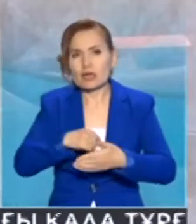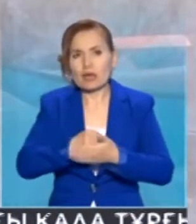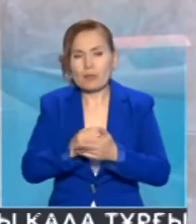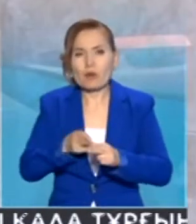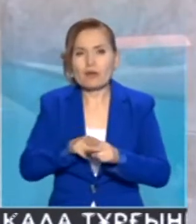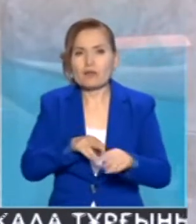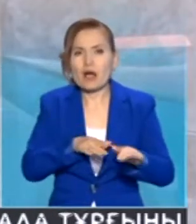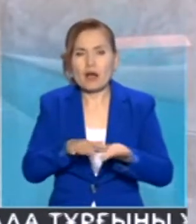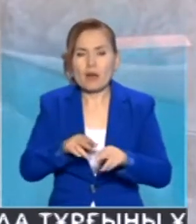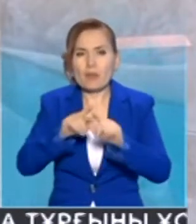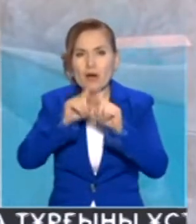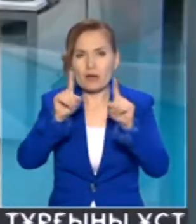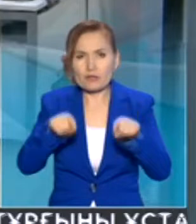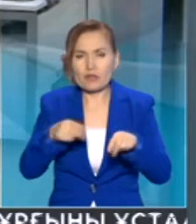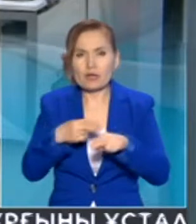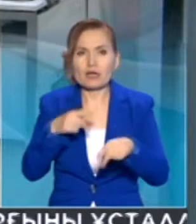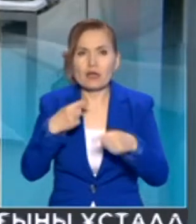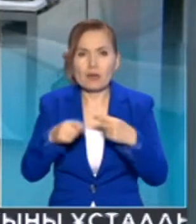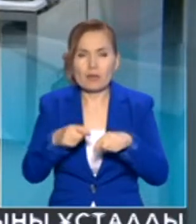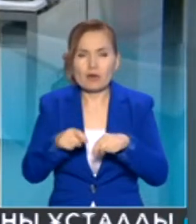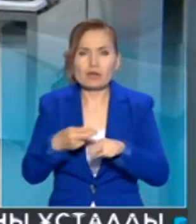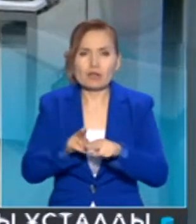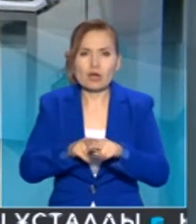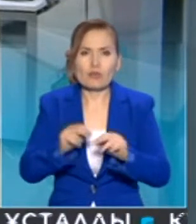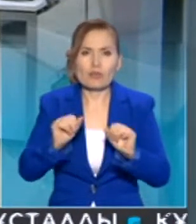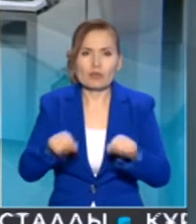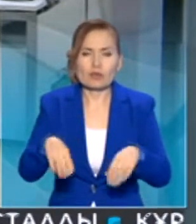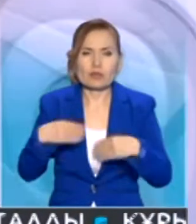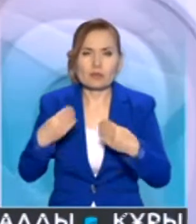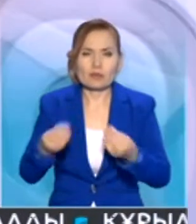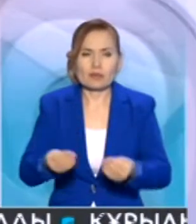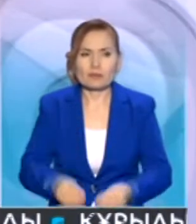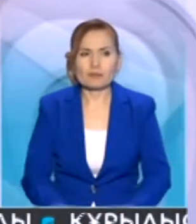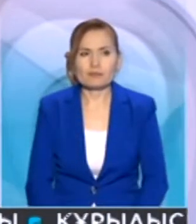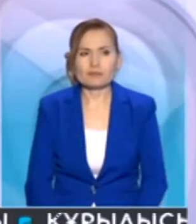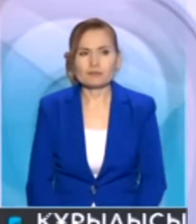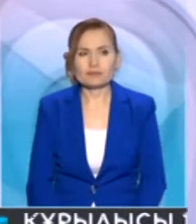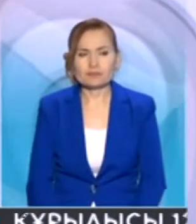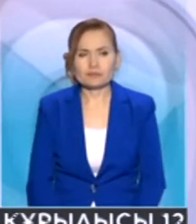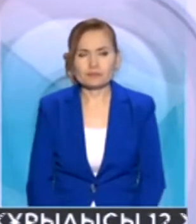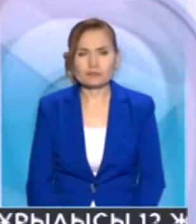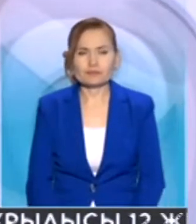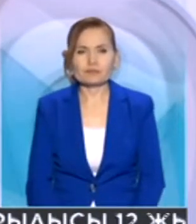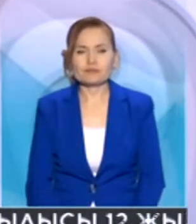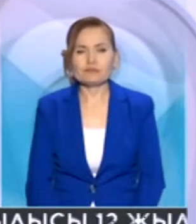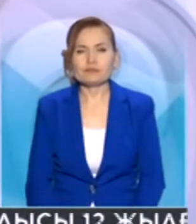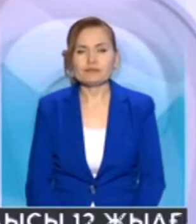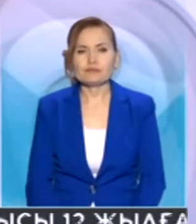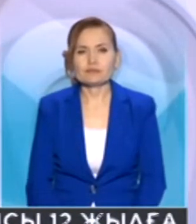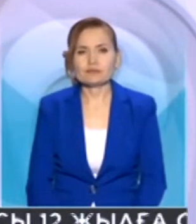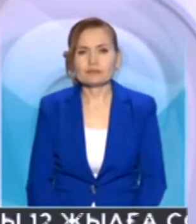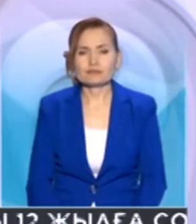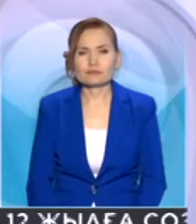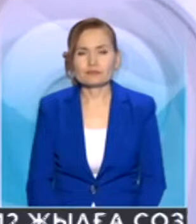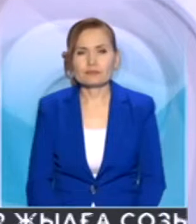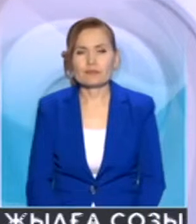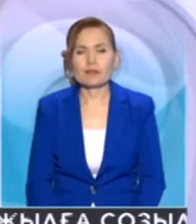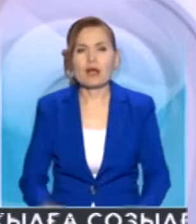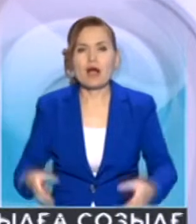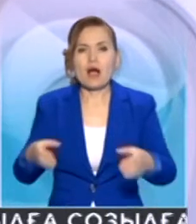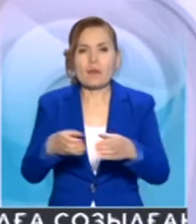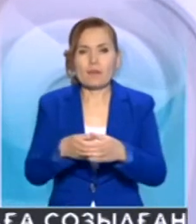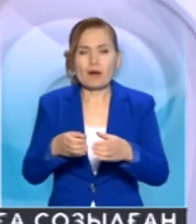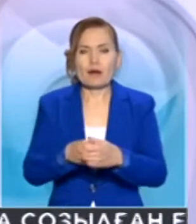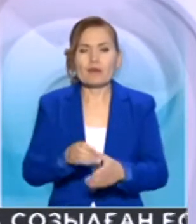компания акцияларын халыққа ашық сатуға мүмкіндік береді. IPO осенью текущего года.